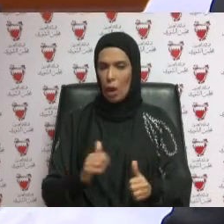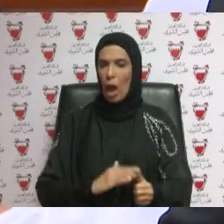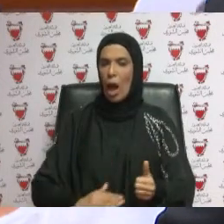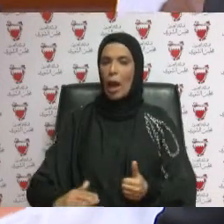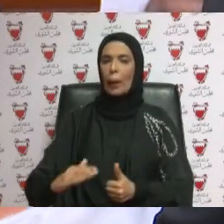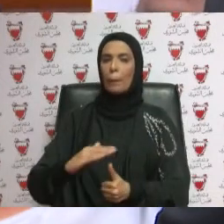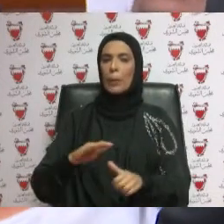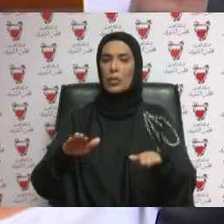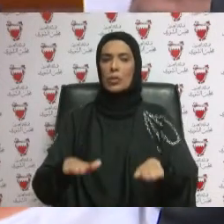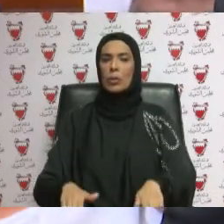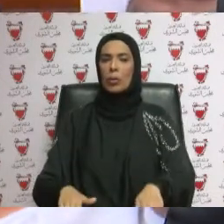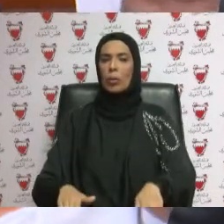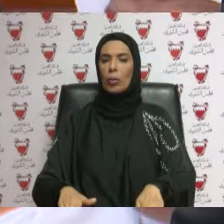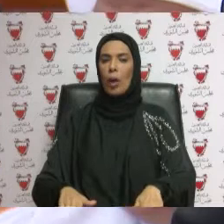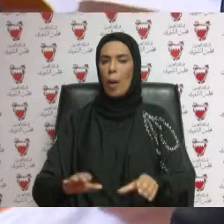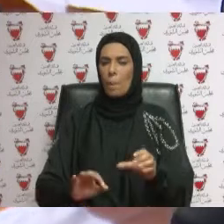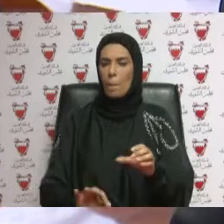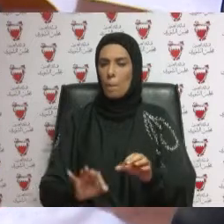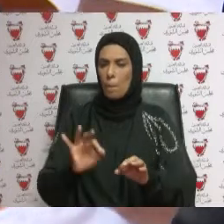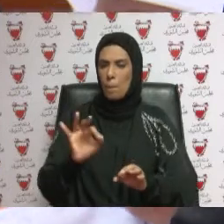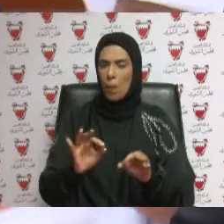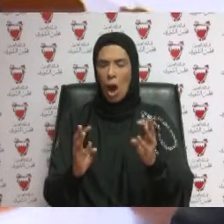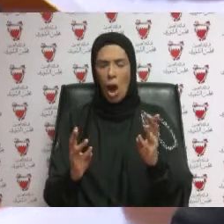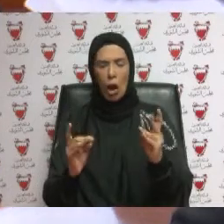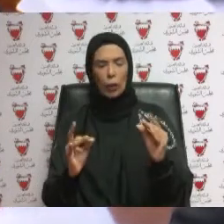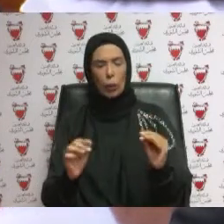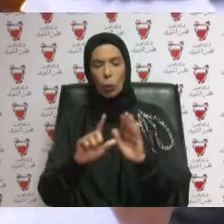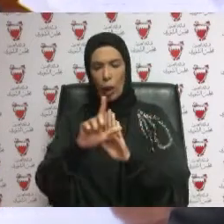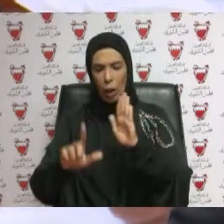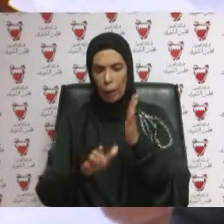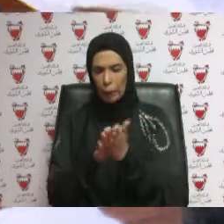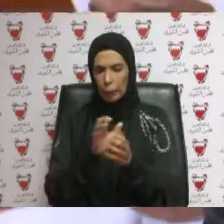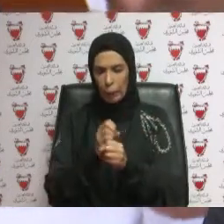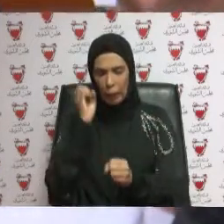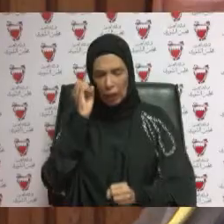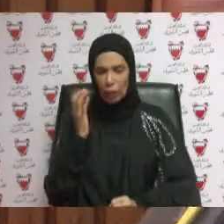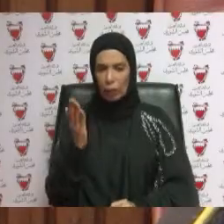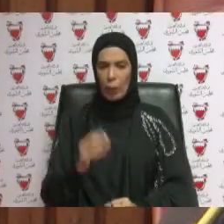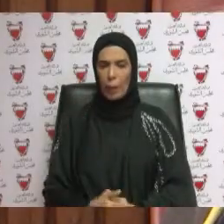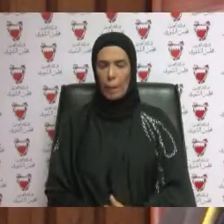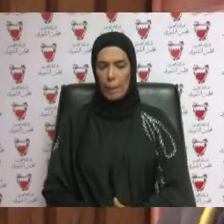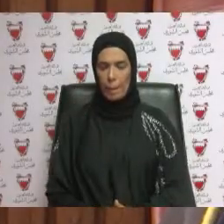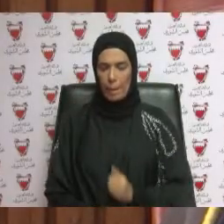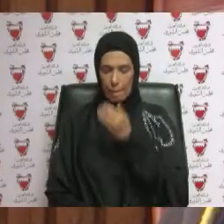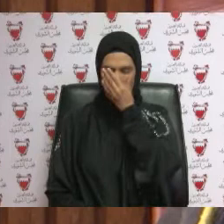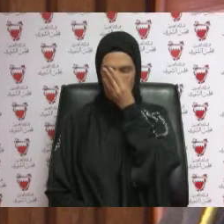لوضع معايير واللوائح لتطبيق هذا الاقتراح. شكرا معالي الرئيس. شكرا جزيلا.